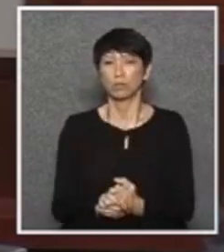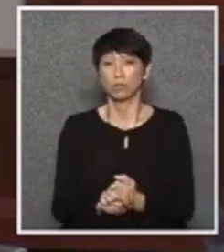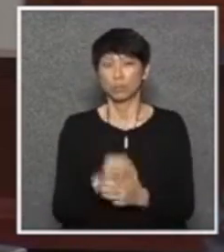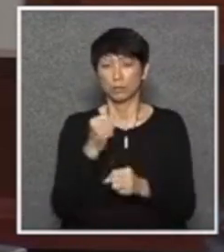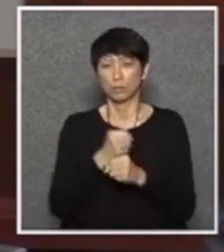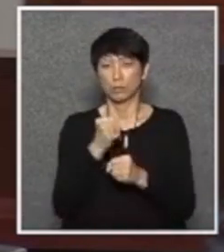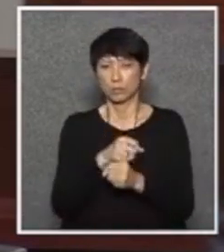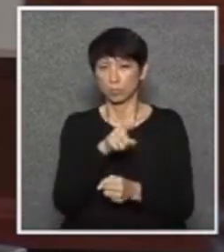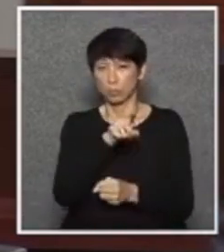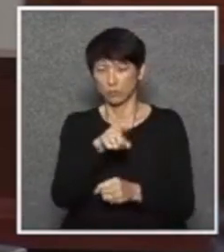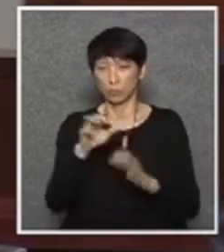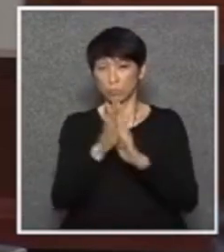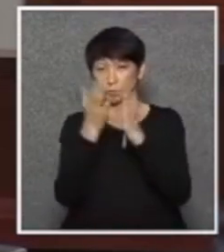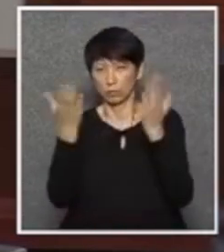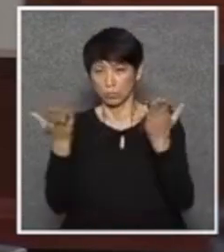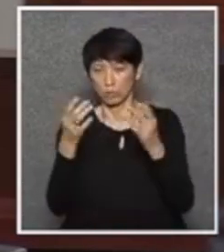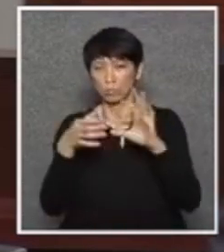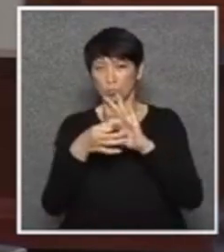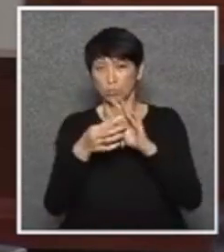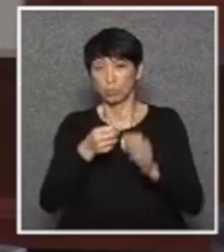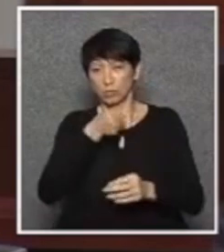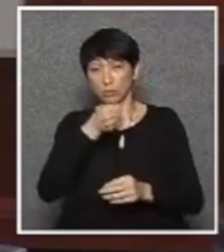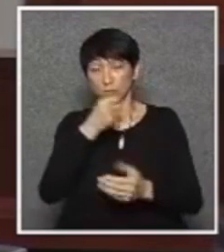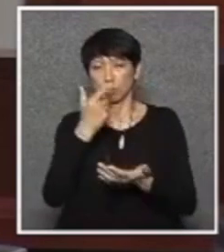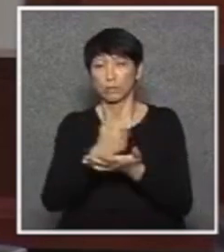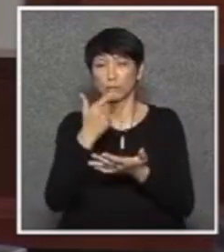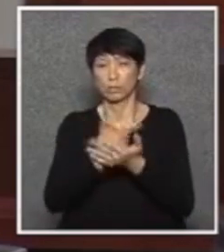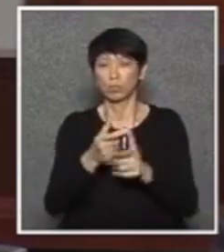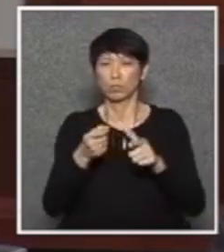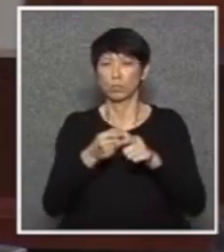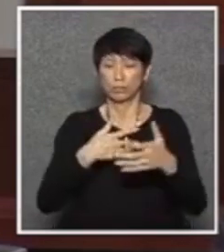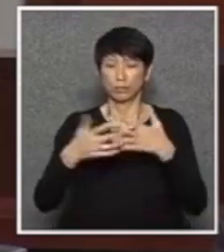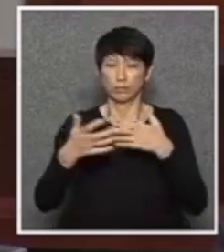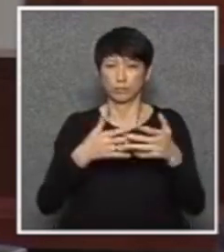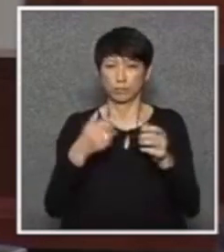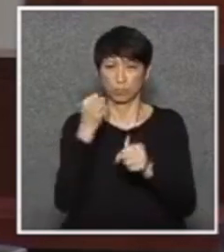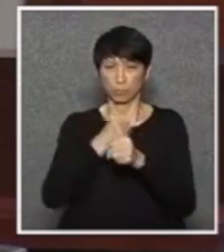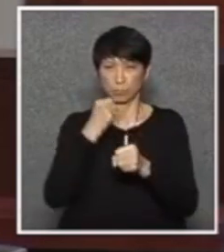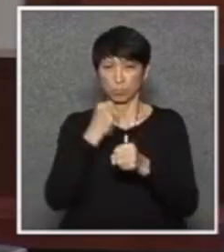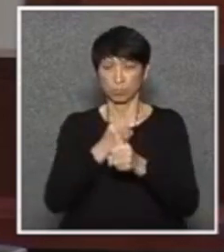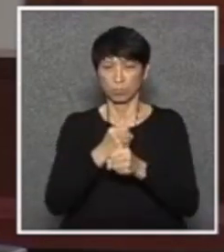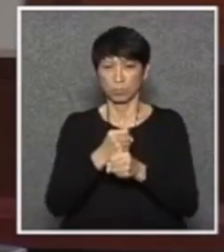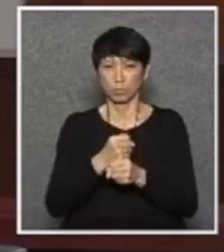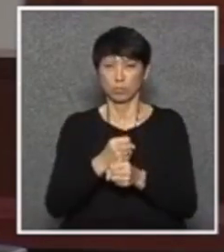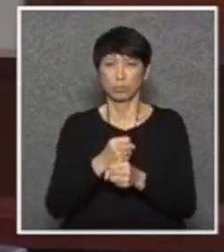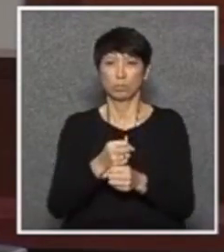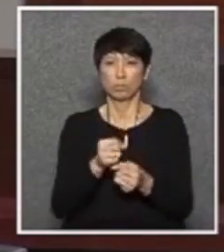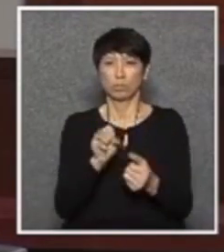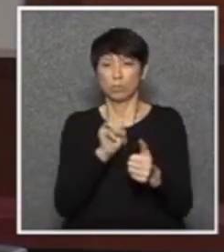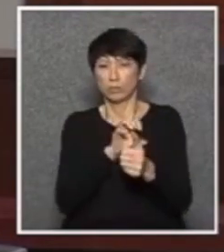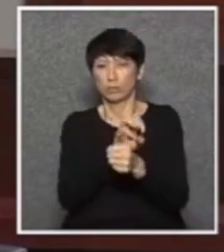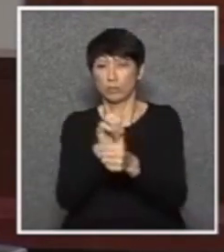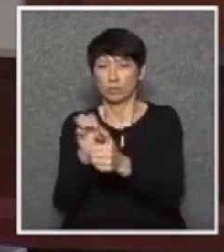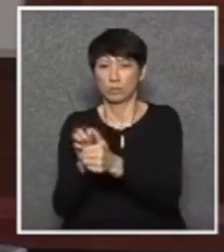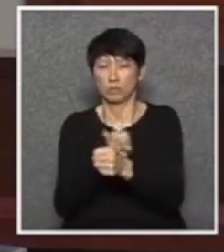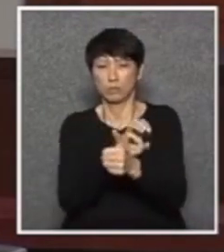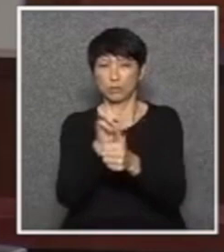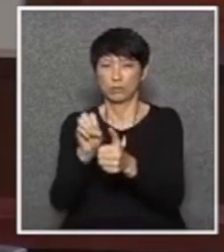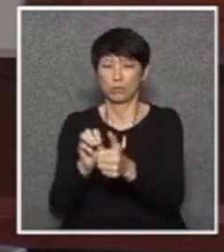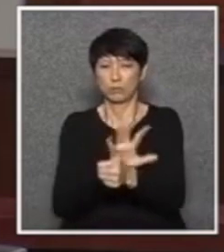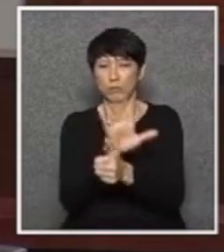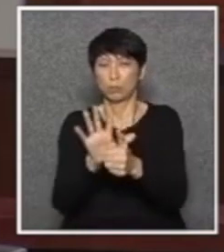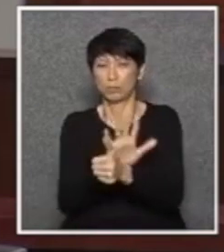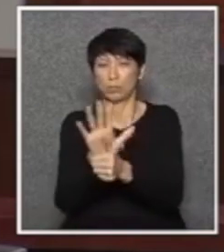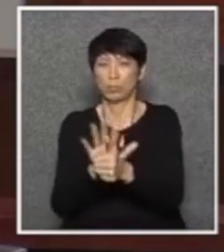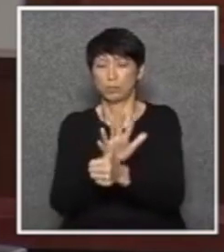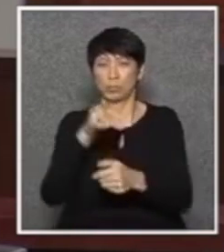視這些媒體就這一項重大的公共事件作出道聽途說式的報導和欠缺真